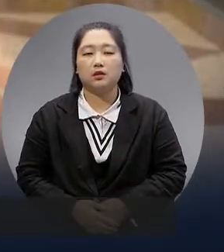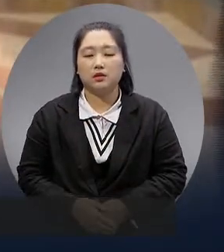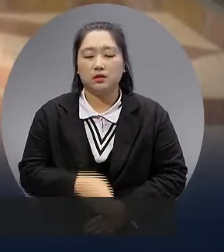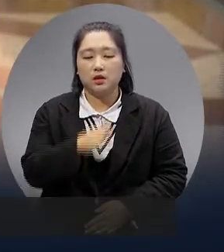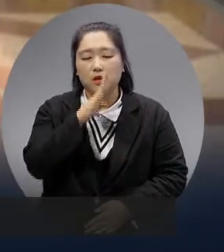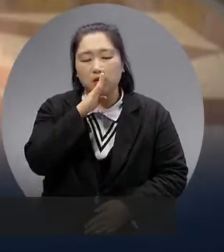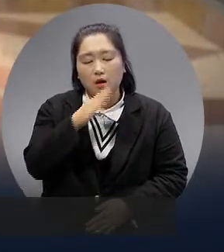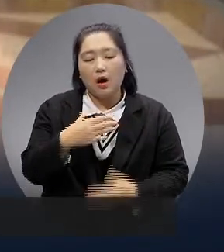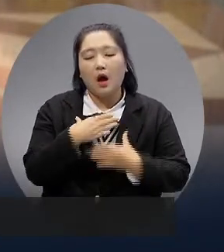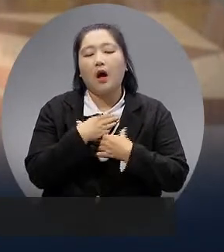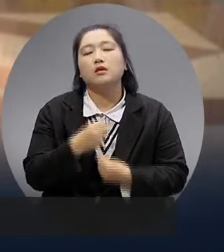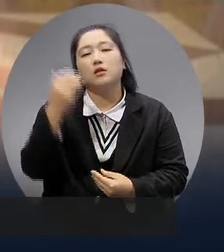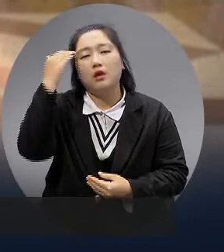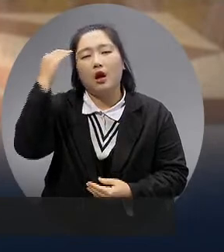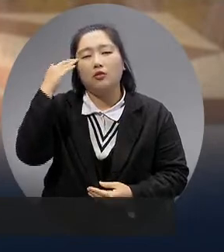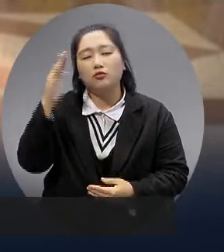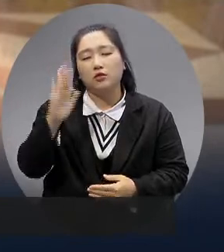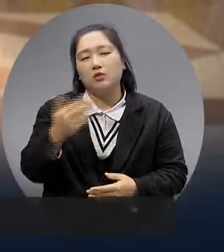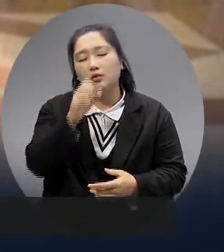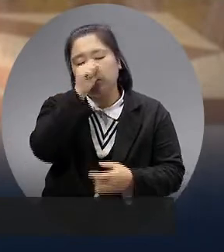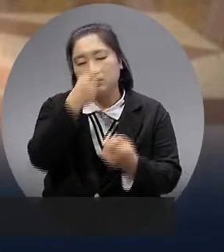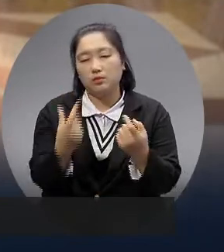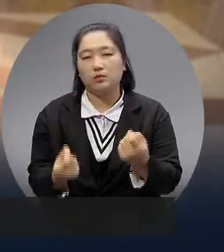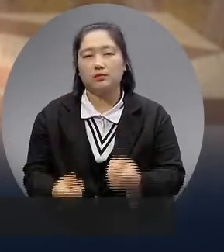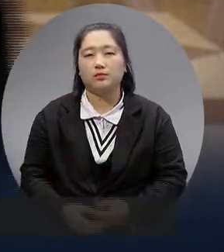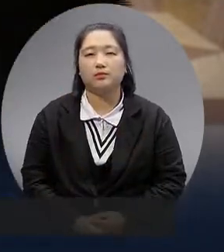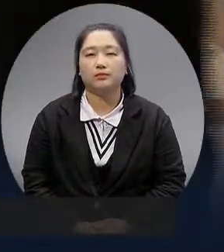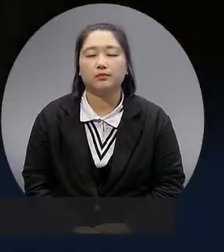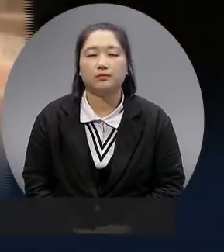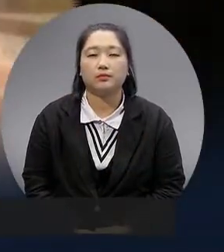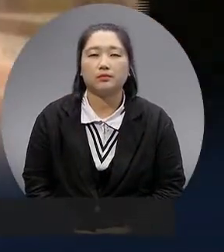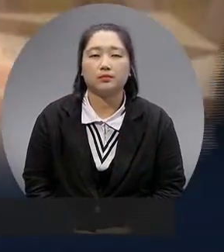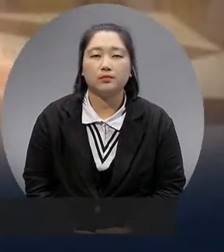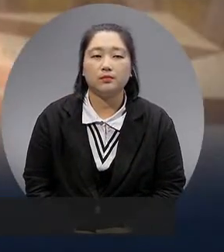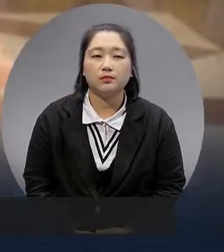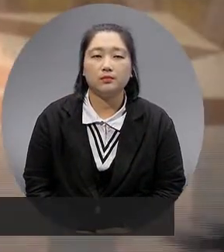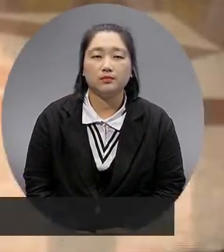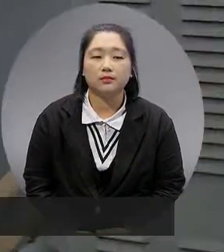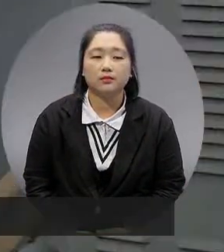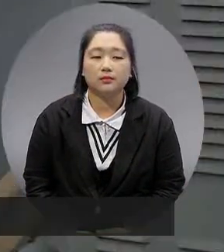아니잖아요. 진짜 조금 더 안전한 대한민국이 됐으면 좋겠다.